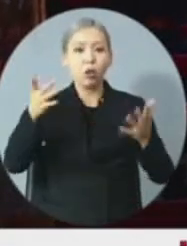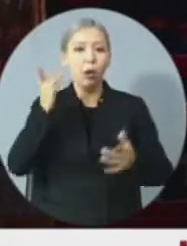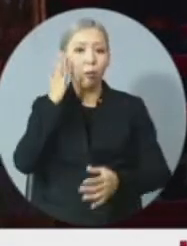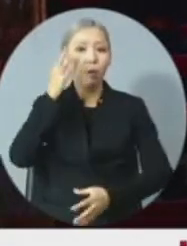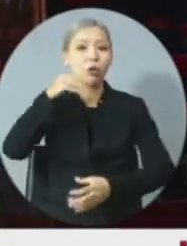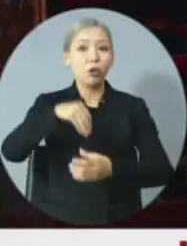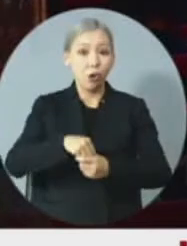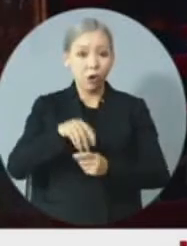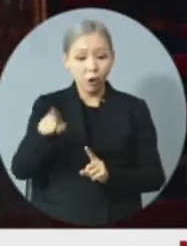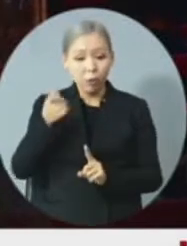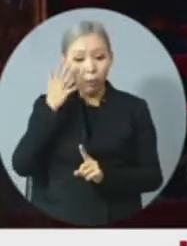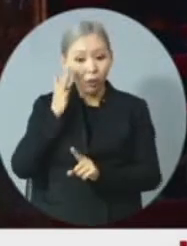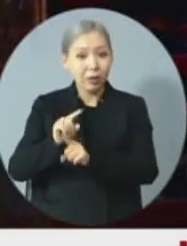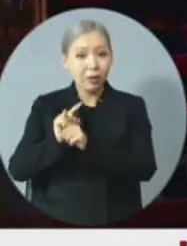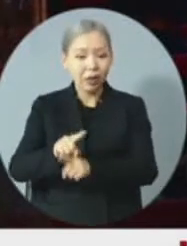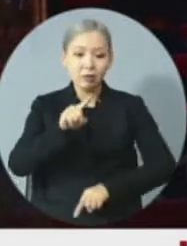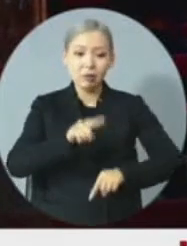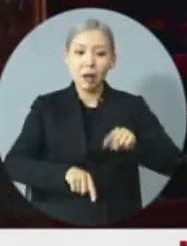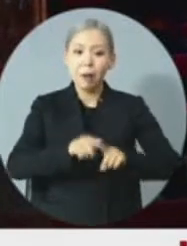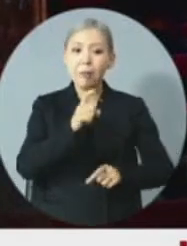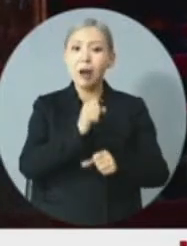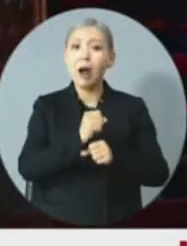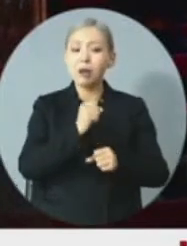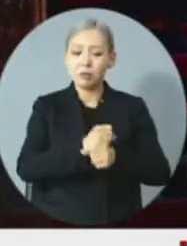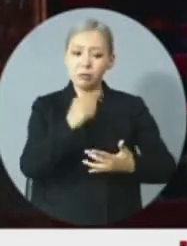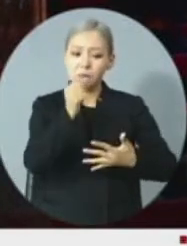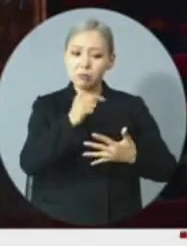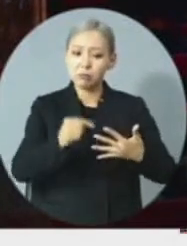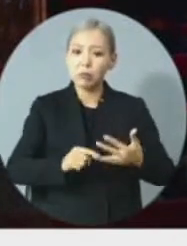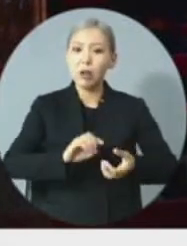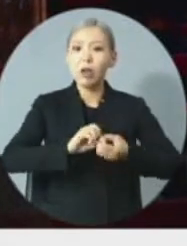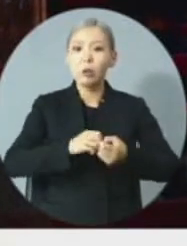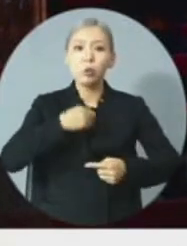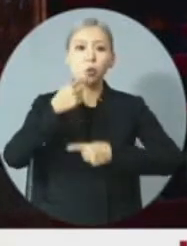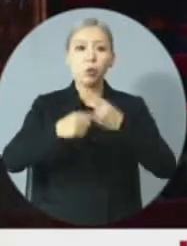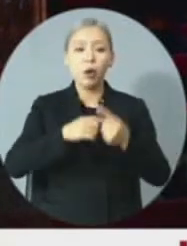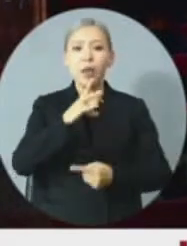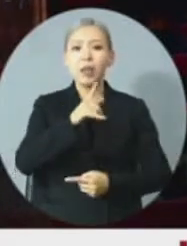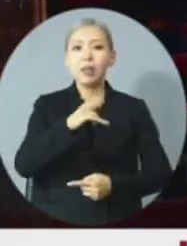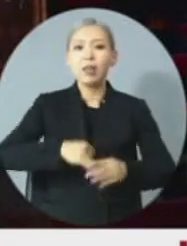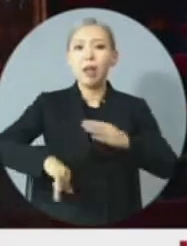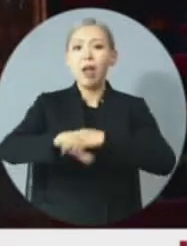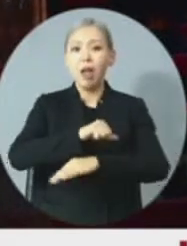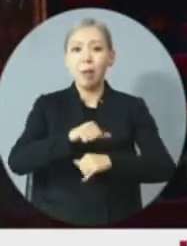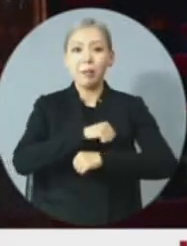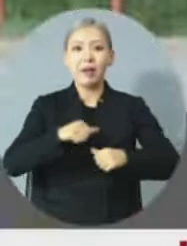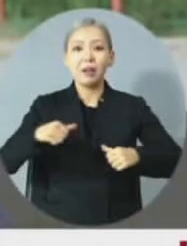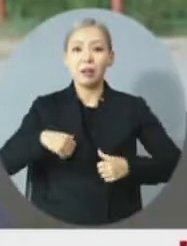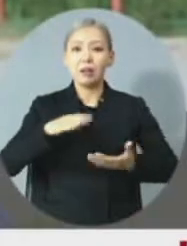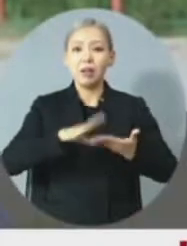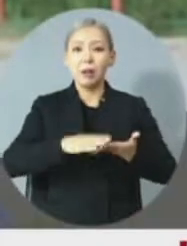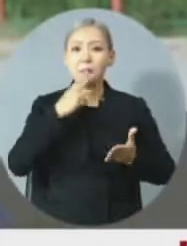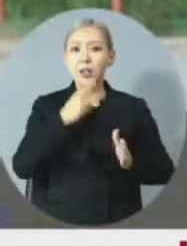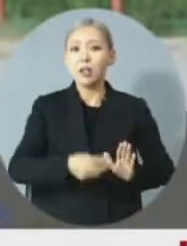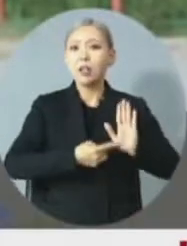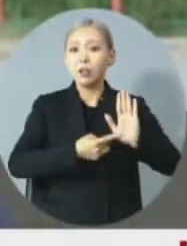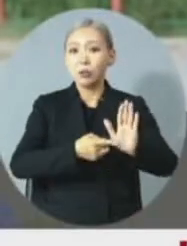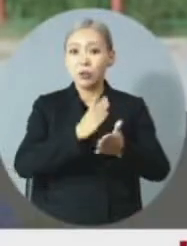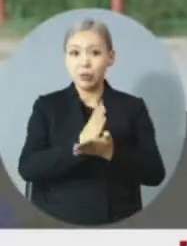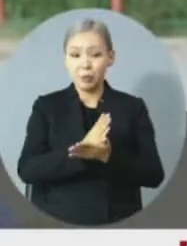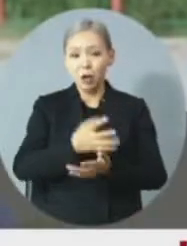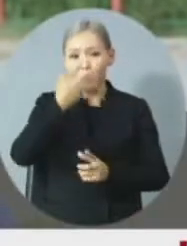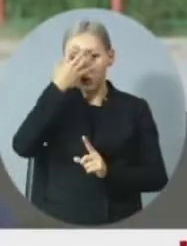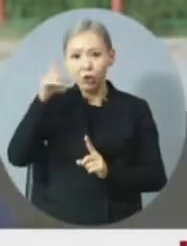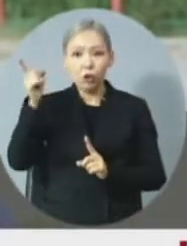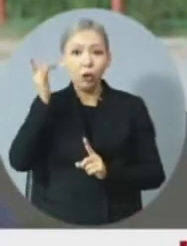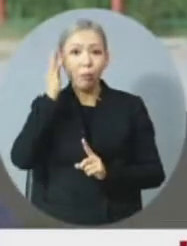тусгагдсан. За энэ бодлогот одоо ямар ямар ажлууд төлөвлөгөө хийгдэх талаар Хинтийн аймгийн иргэдэд танилцуулж мэдээлэл Төрийн бодлогоор